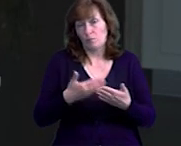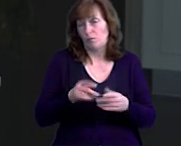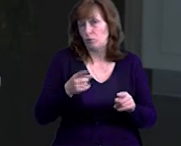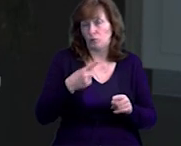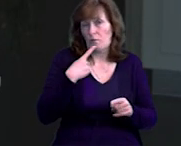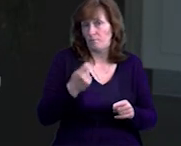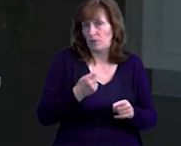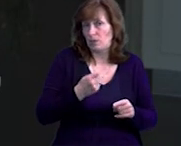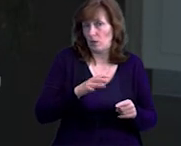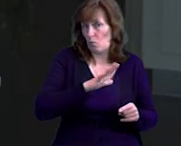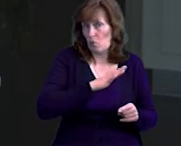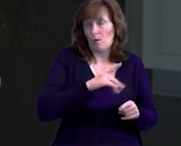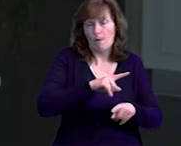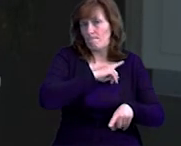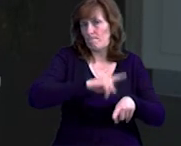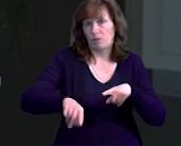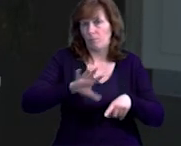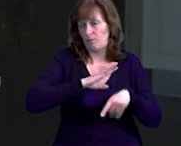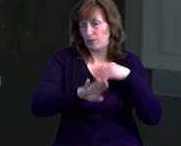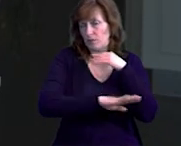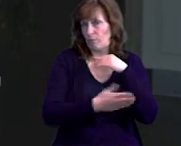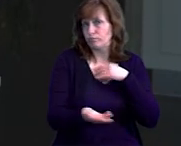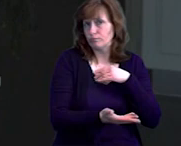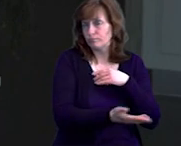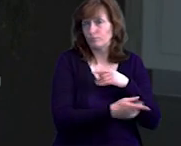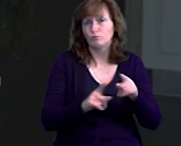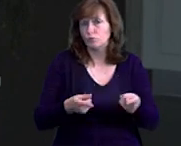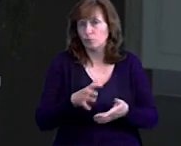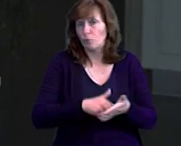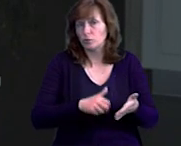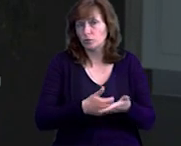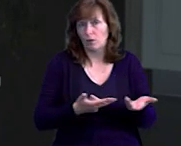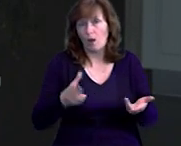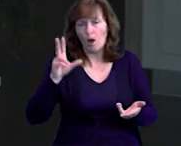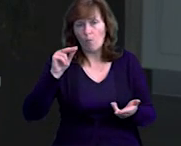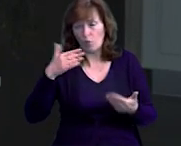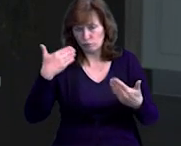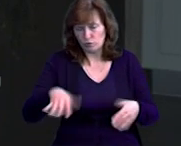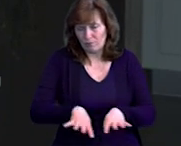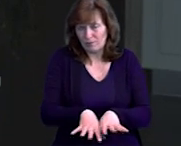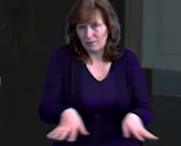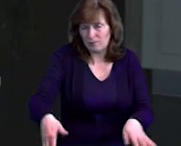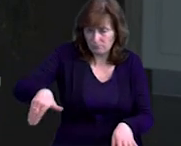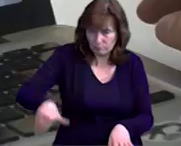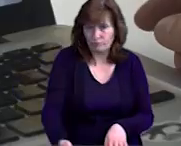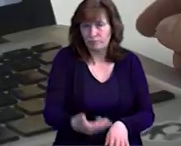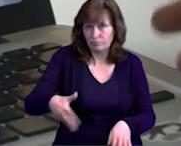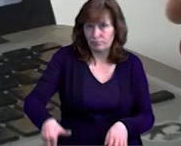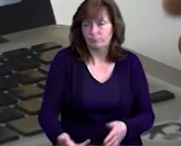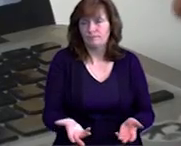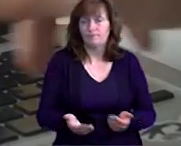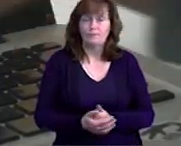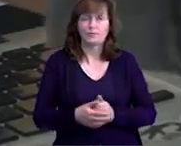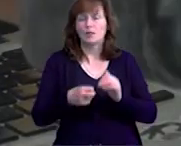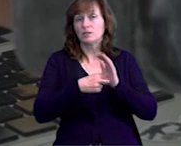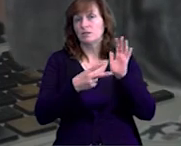чому саме в неділю була так термінова, треба було зрізати всі дерева, а вже в понеділок навіть корчувати пні за два дні. 16